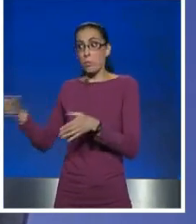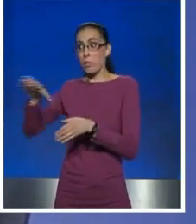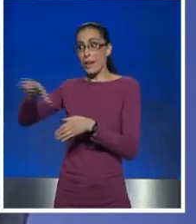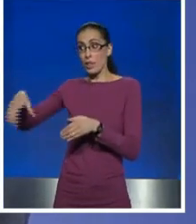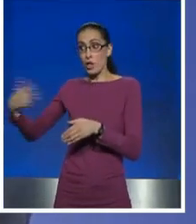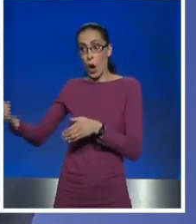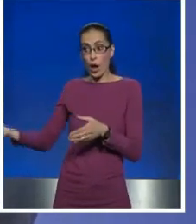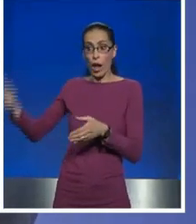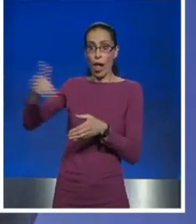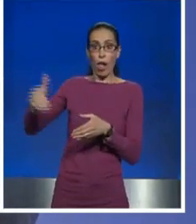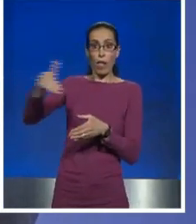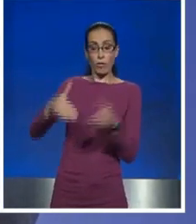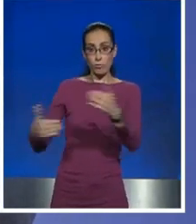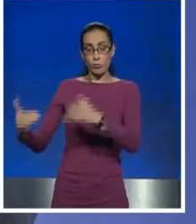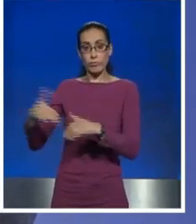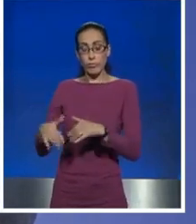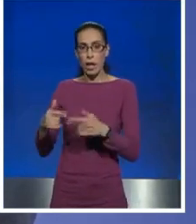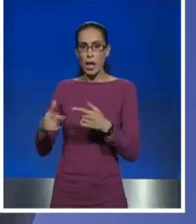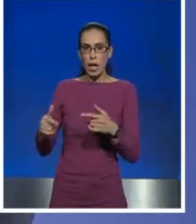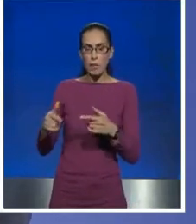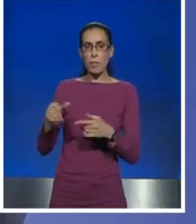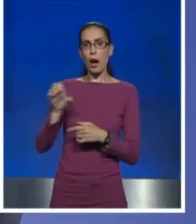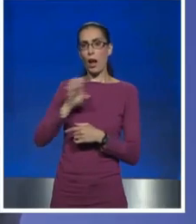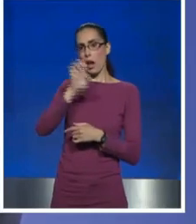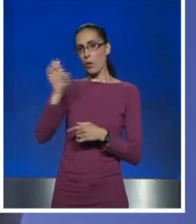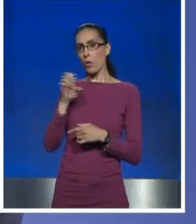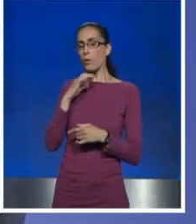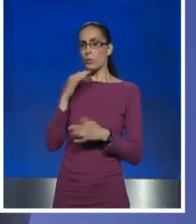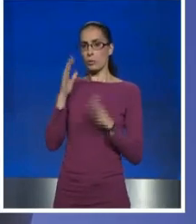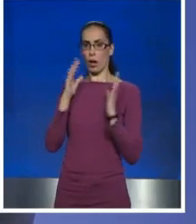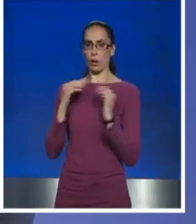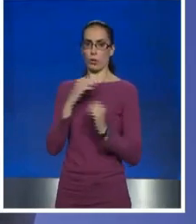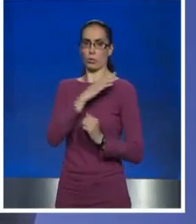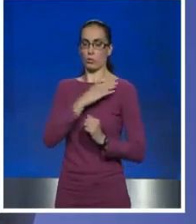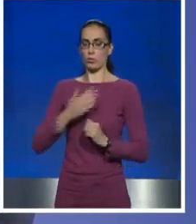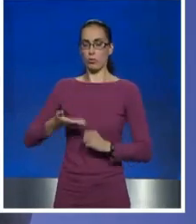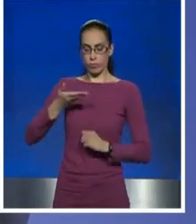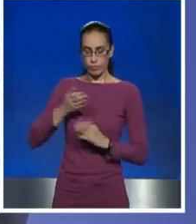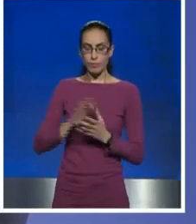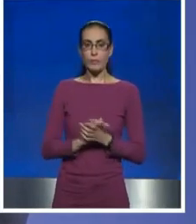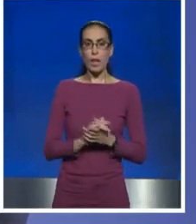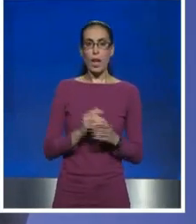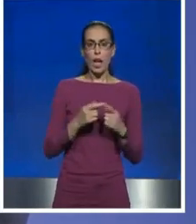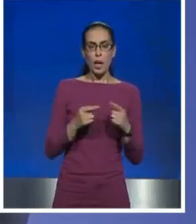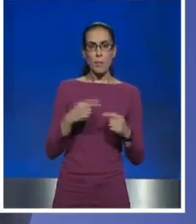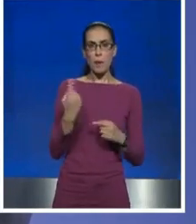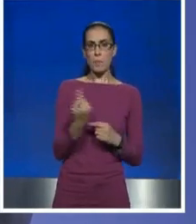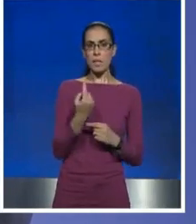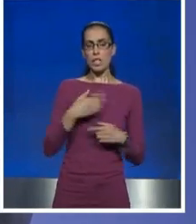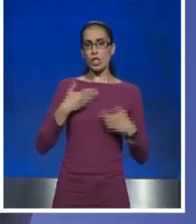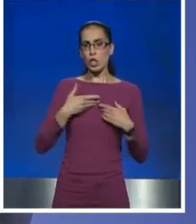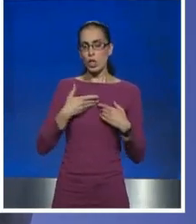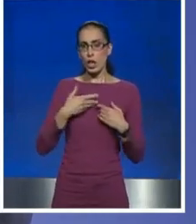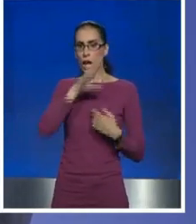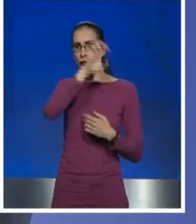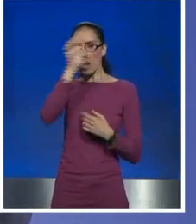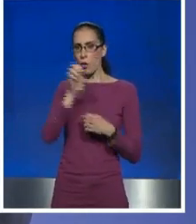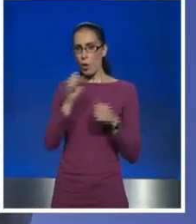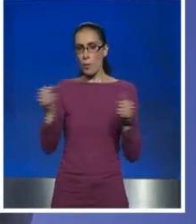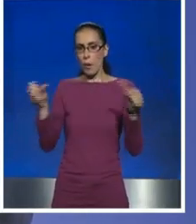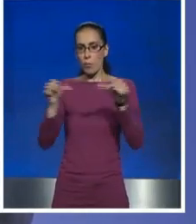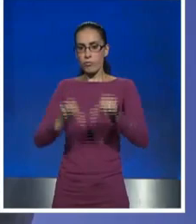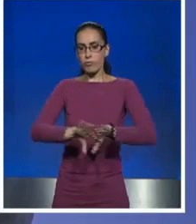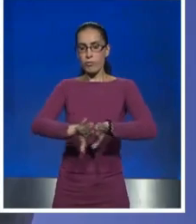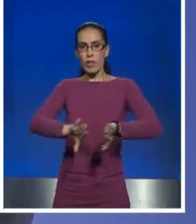ġodda, imma l-Unjoni Ewropea ma tieħux kompetenzi ġodda. Imbagħad hemm min irid li l-Unjoni Ewropea tisfaxxa. Inta għalik, liema hi